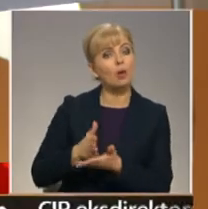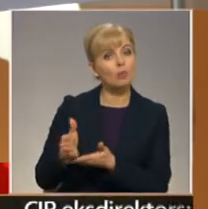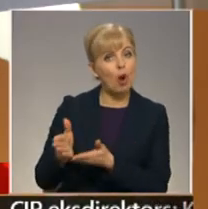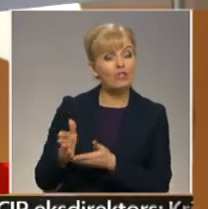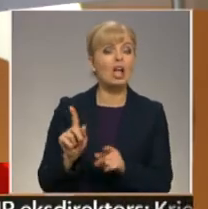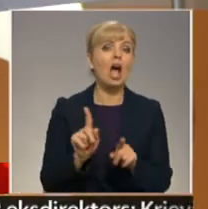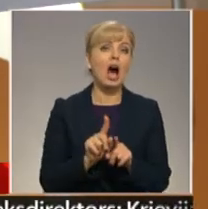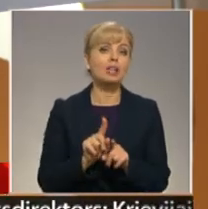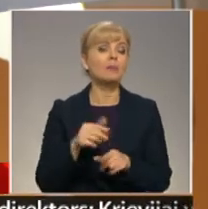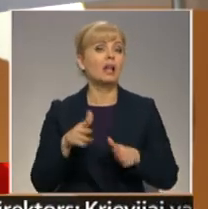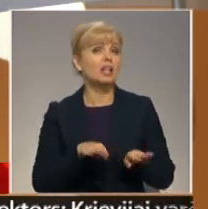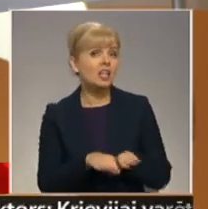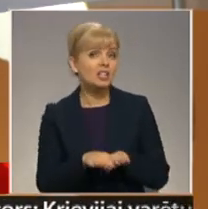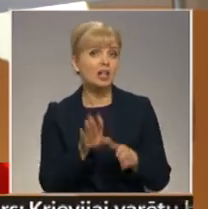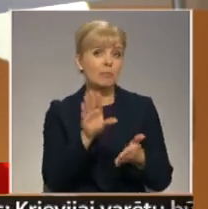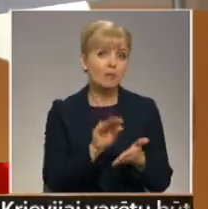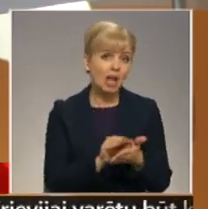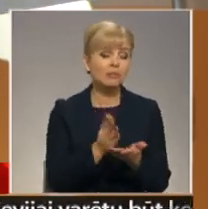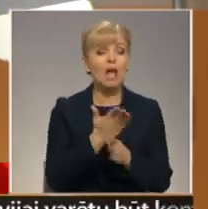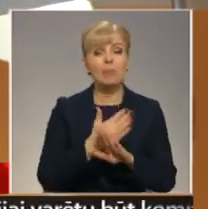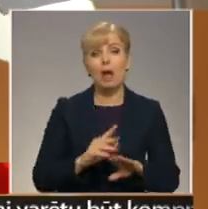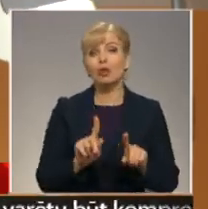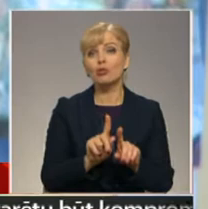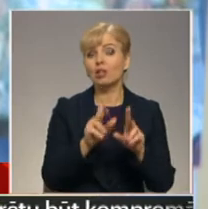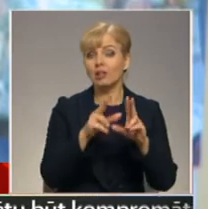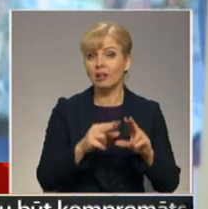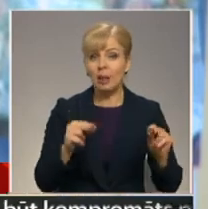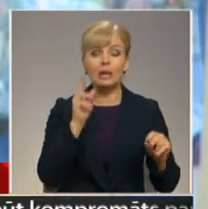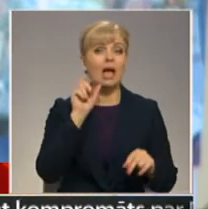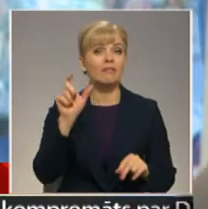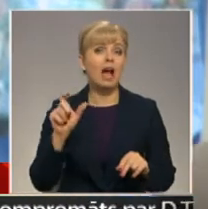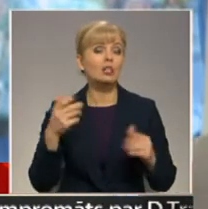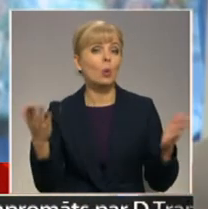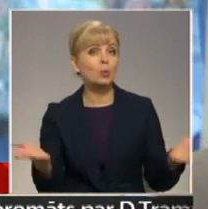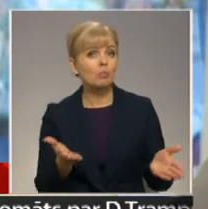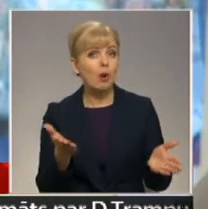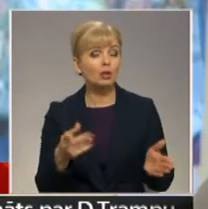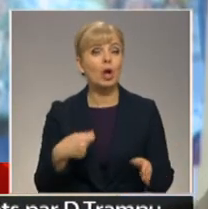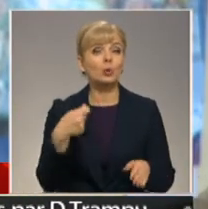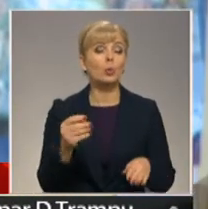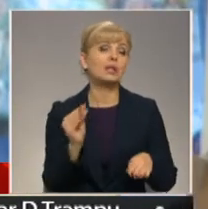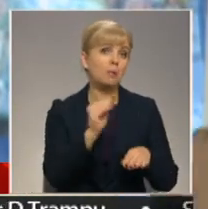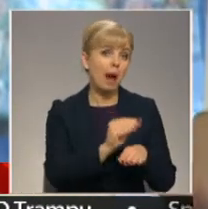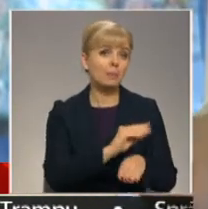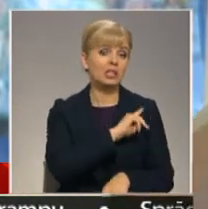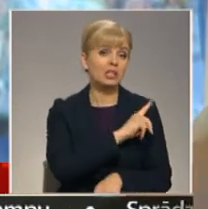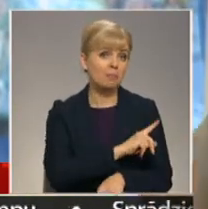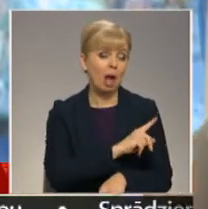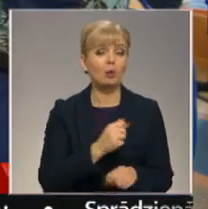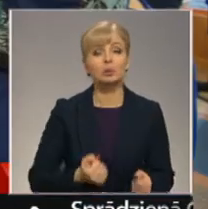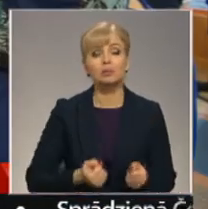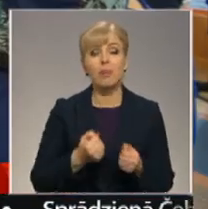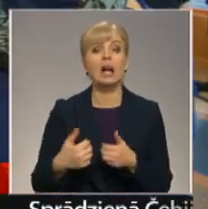ka līdzīgi pieredzes stāsti, kas beigušies laimīgi, vecākus var uzmundrināt un dot papildus spēku smagajā